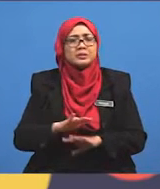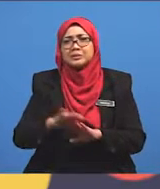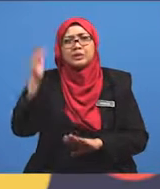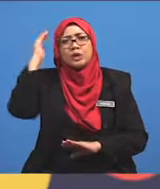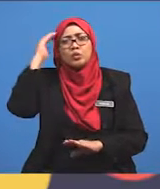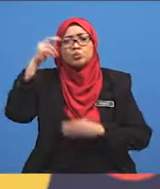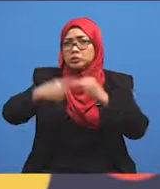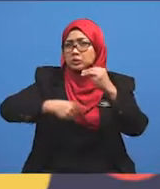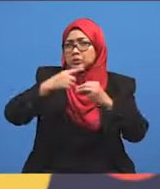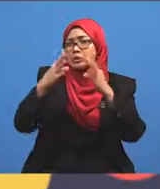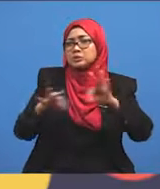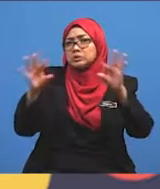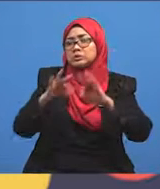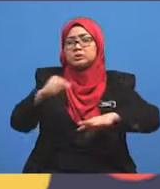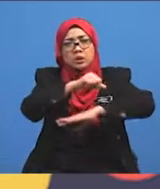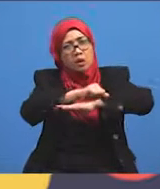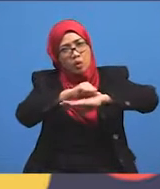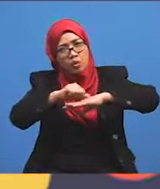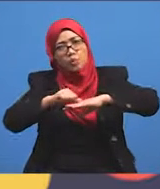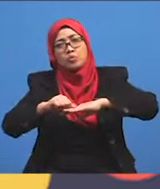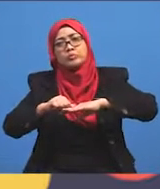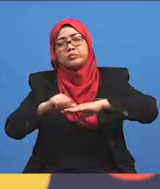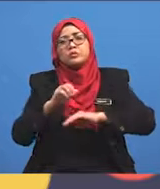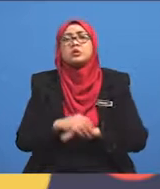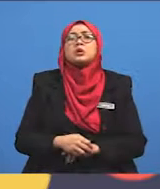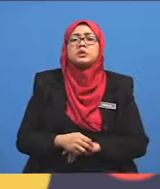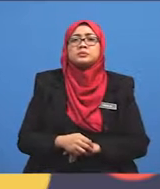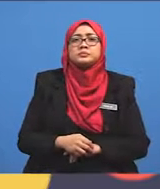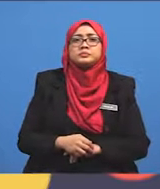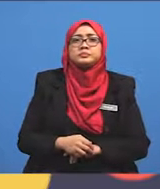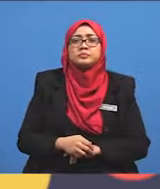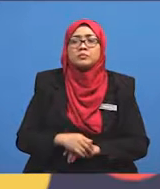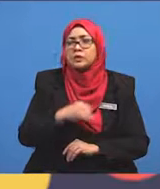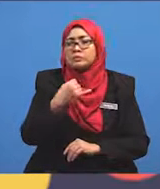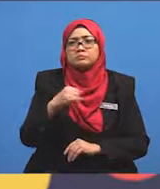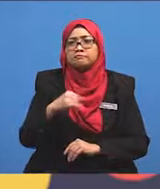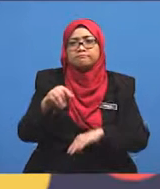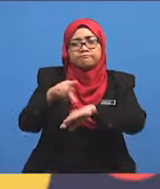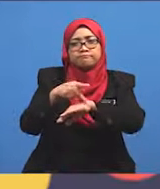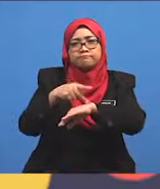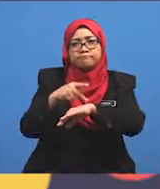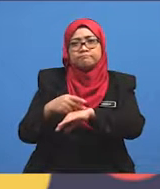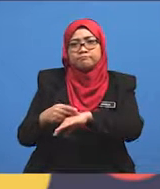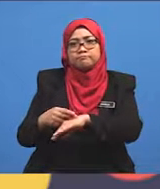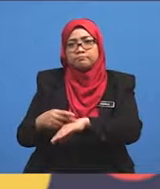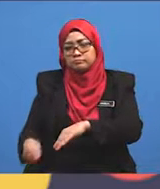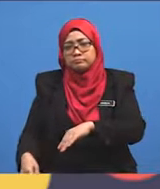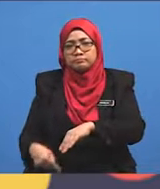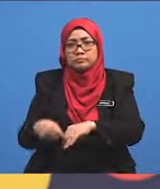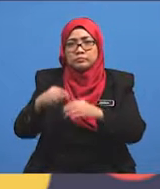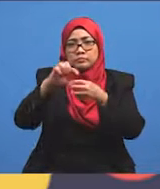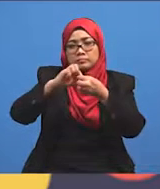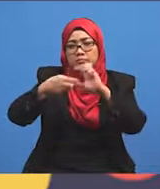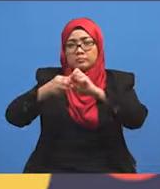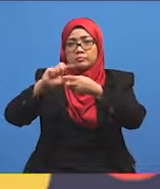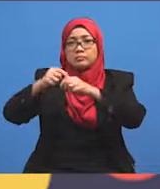janganlah mereka menghentakkan kaki untuk diketahui orang akan apa yang tersembunyi daripada